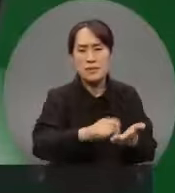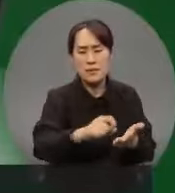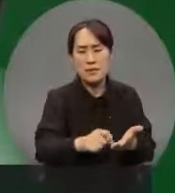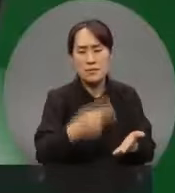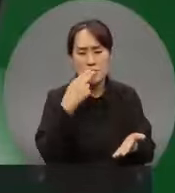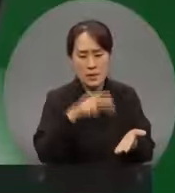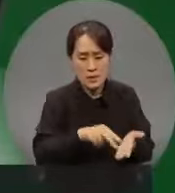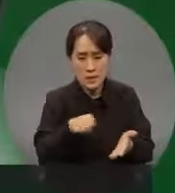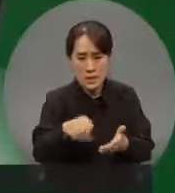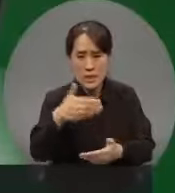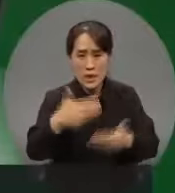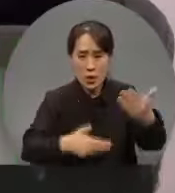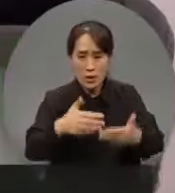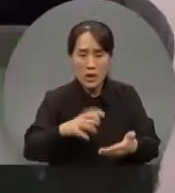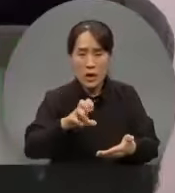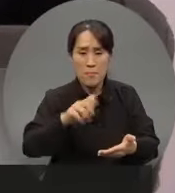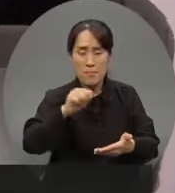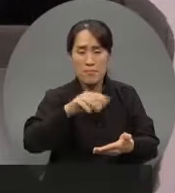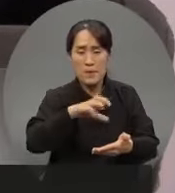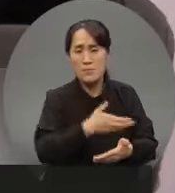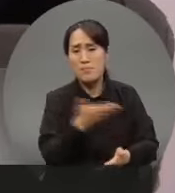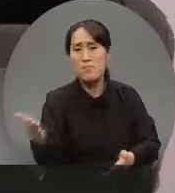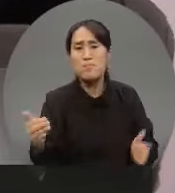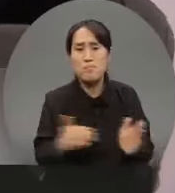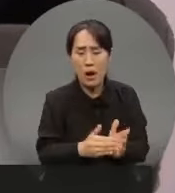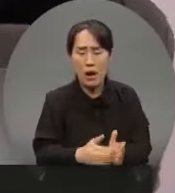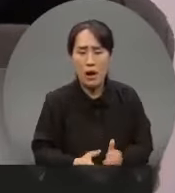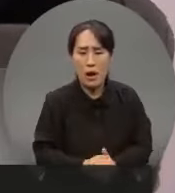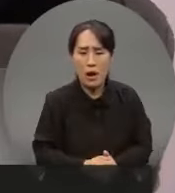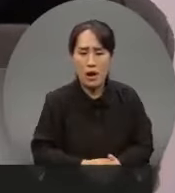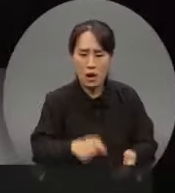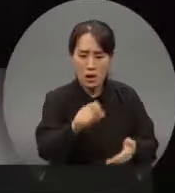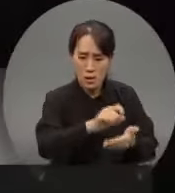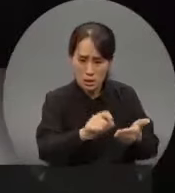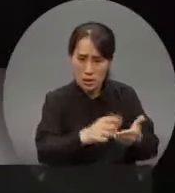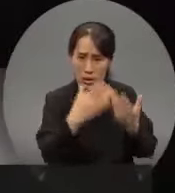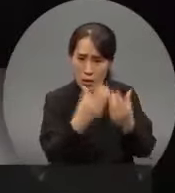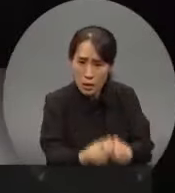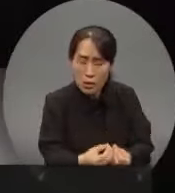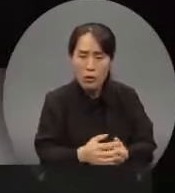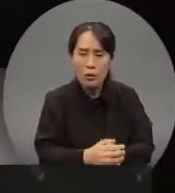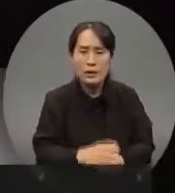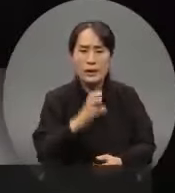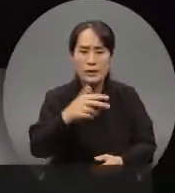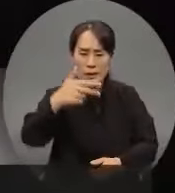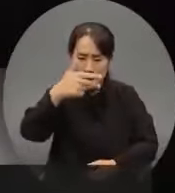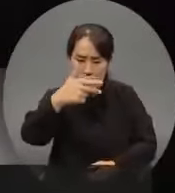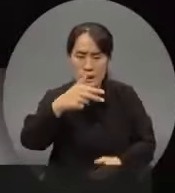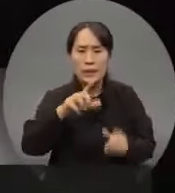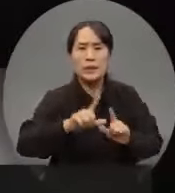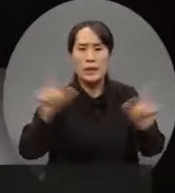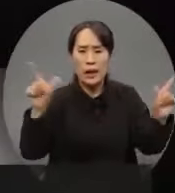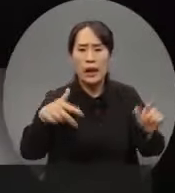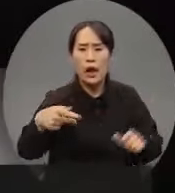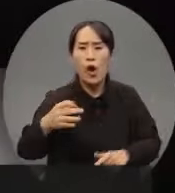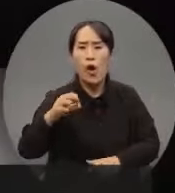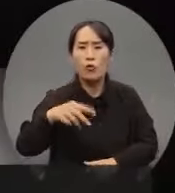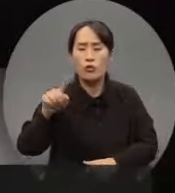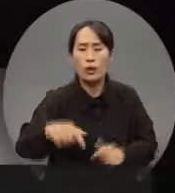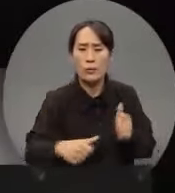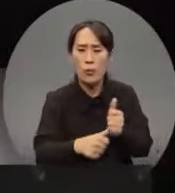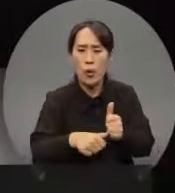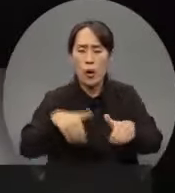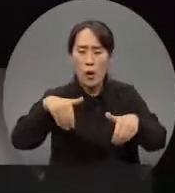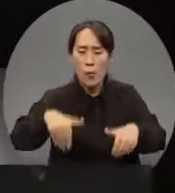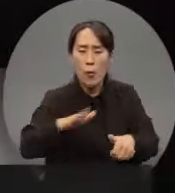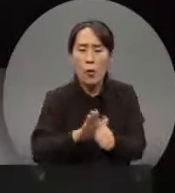함께이 영상을 MBC 건냈습니다 노트에 자필로 쓴 메모에는 CCTV 촬영된 당일 정 부의장이 보좌관과